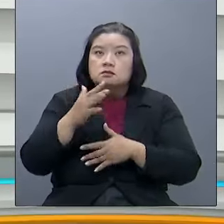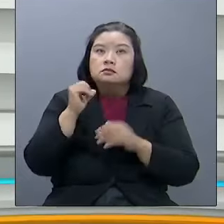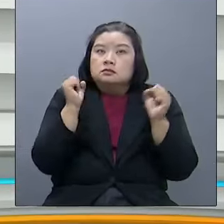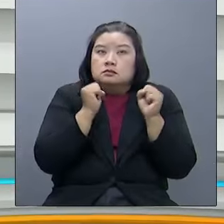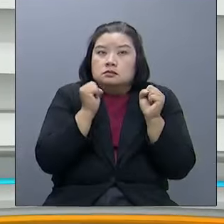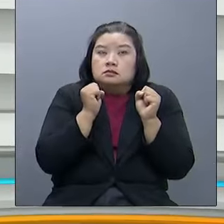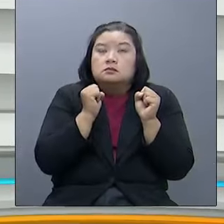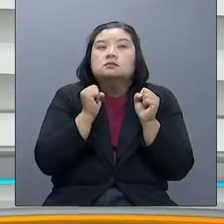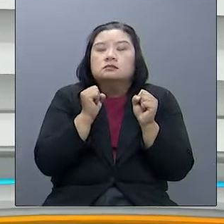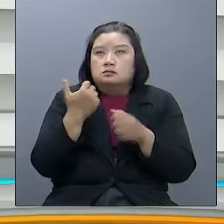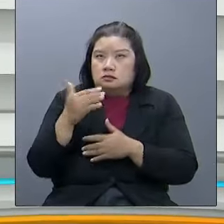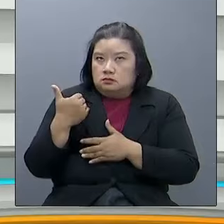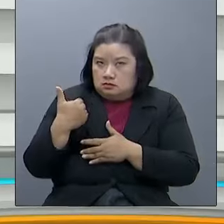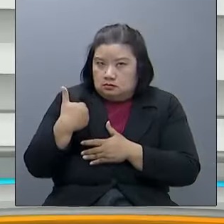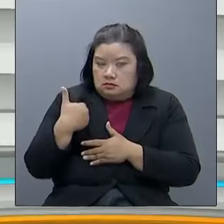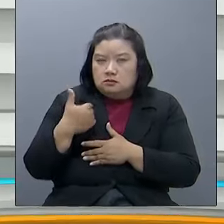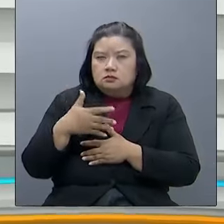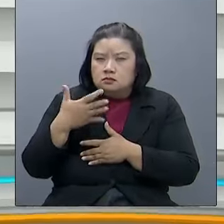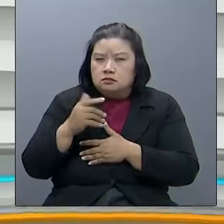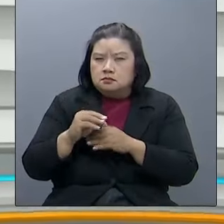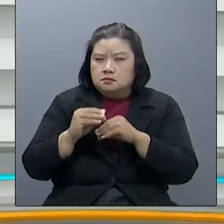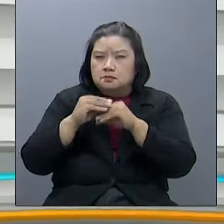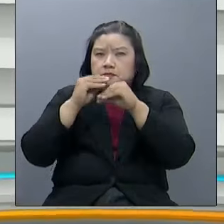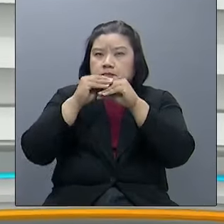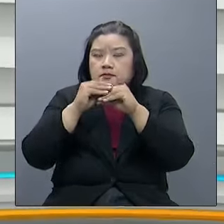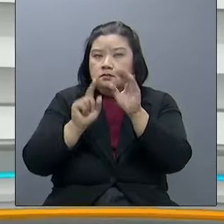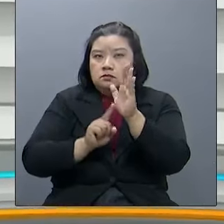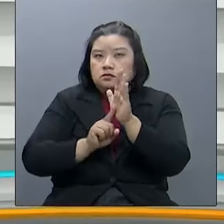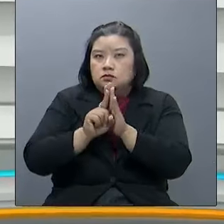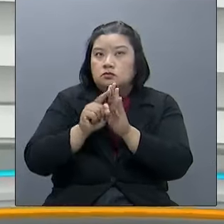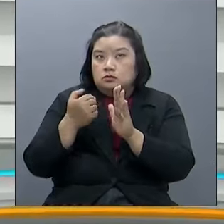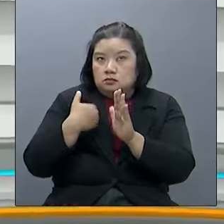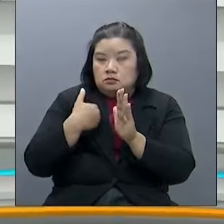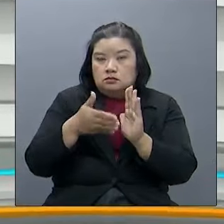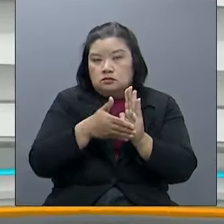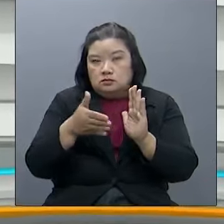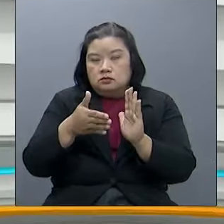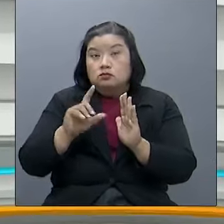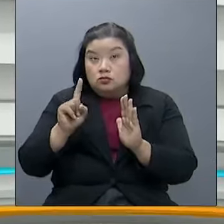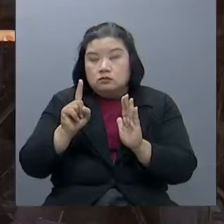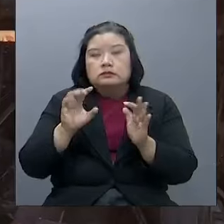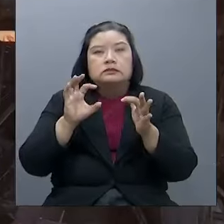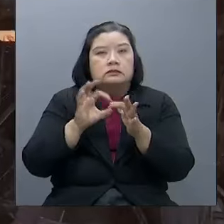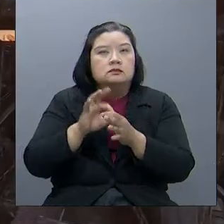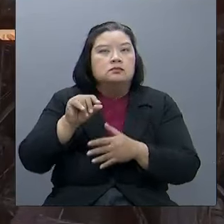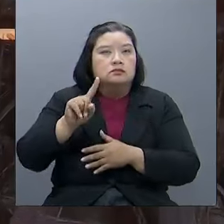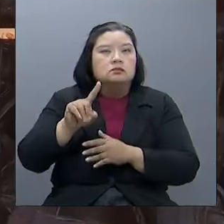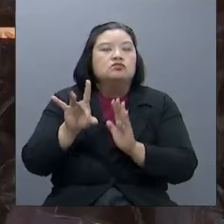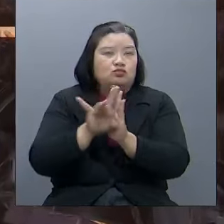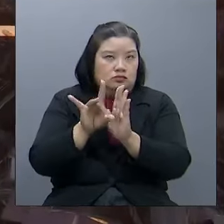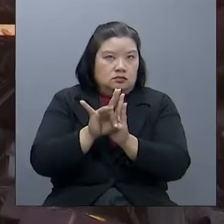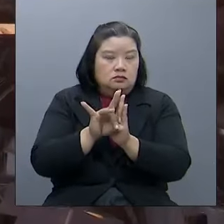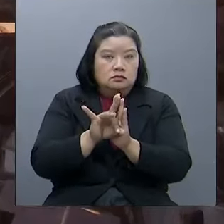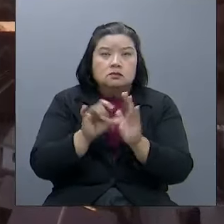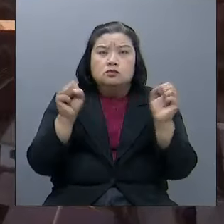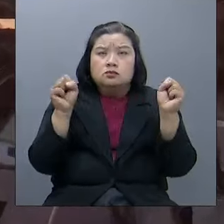จะทำให้อุณหภูมิเพิ่มสูงขึ้นต่อเนื่องนะคะไปจนกระทั่งถึงช่วงวันส่งท้ายปีเก่าต้อนรับปีใหม่ด้วยค่ะโดยอุณหภูมิที่เพิ่ม